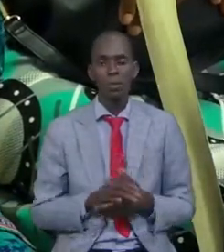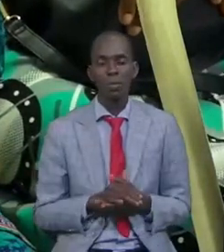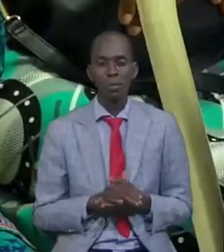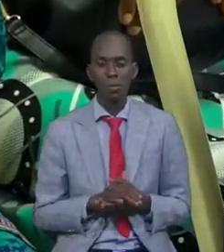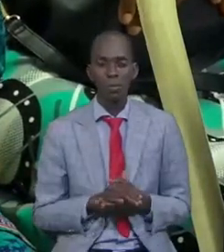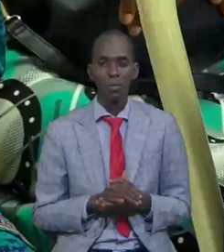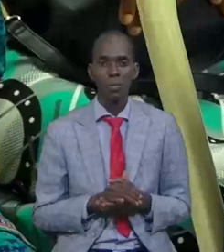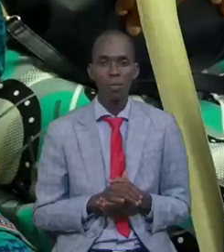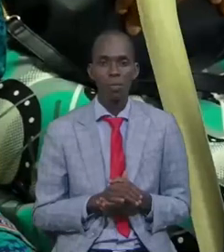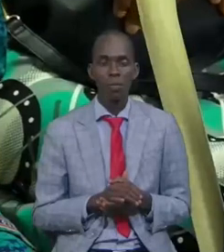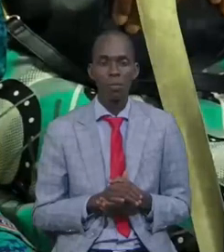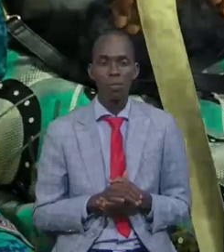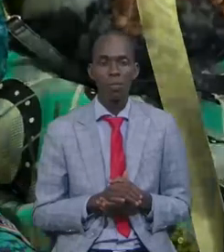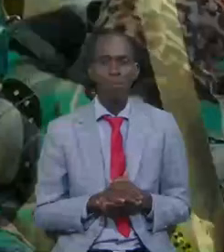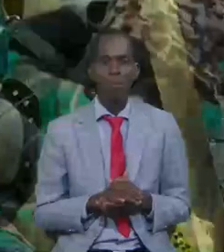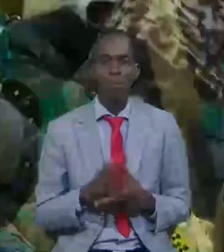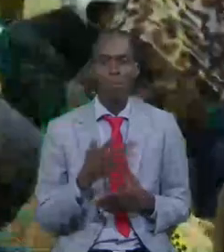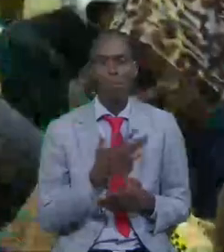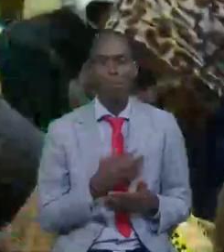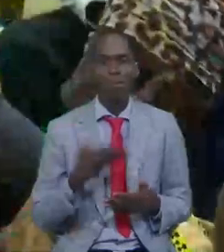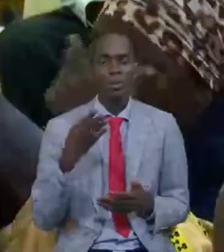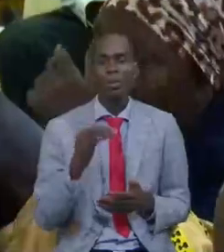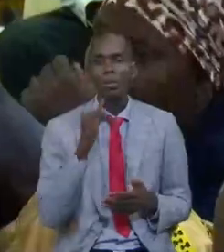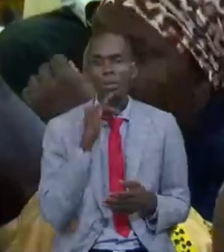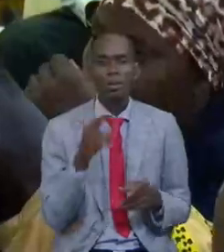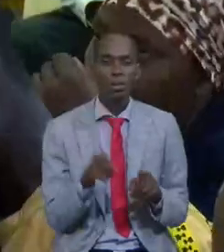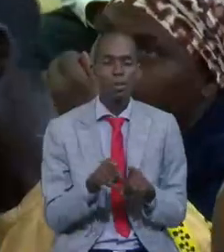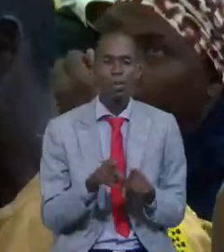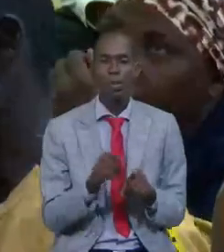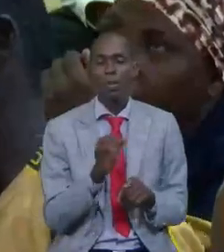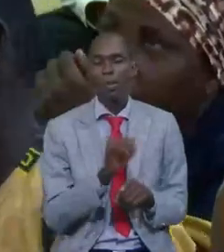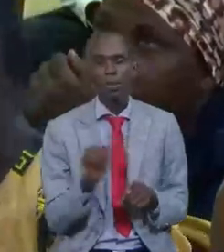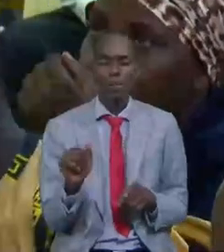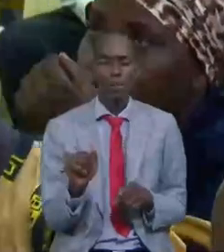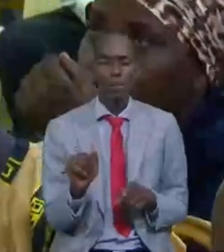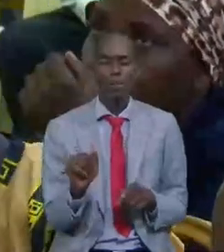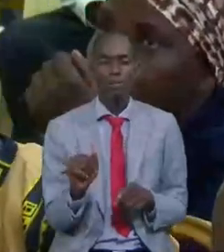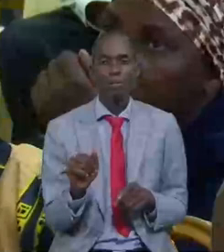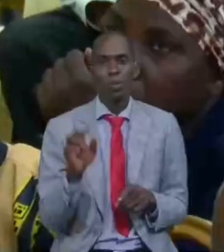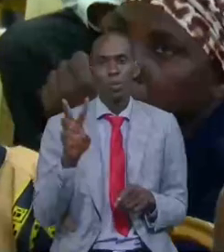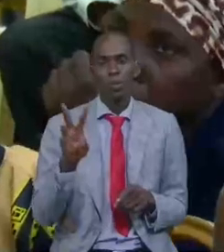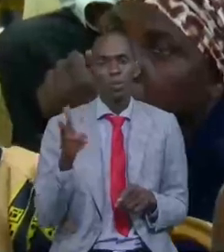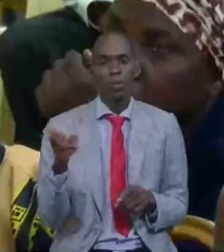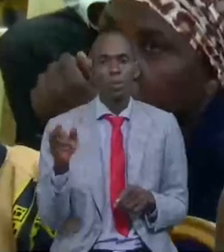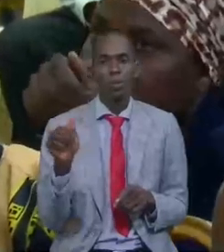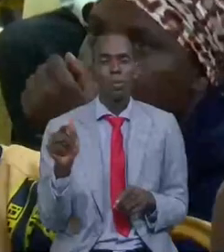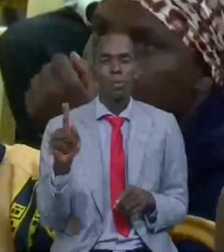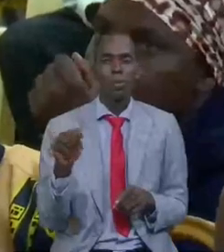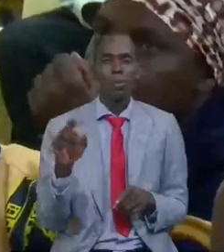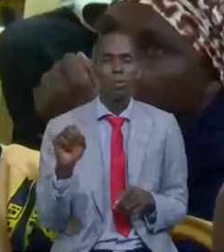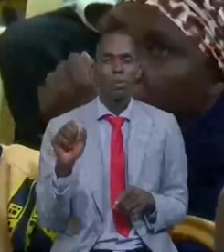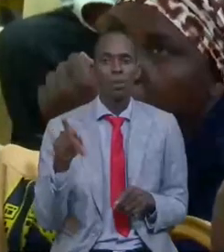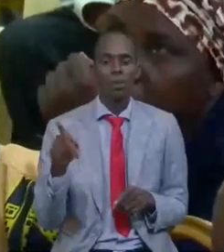formulaires. Pendant que ceux qui ont levé leurs mains, veuillez donc donner les informations correctes, s'il vous plaît.